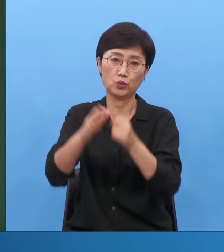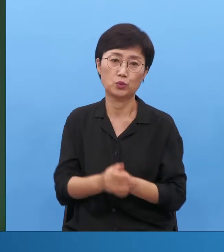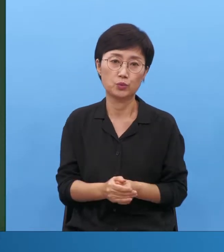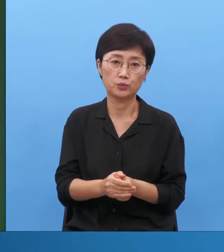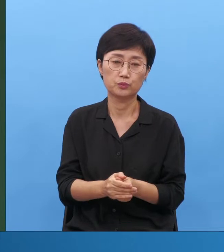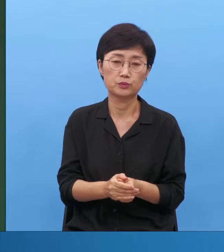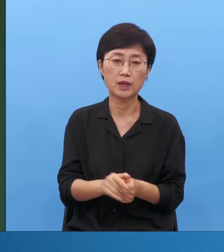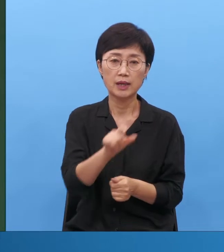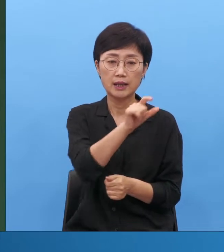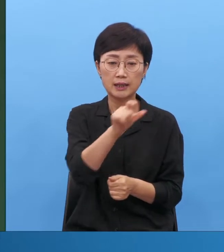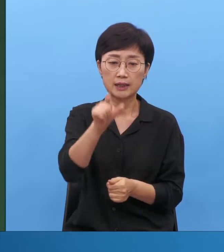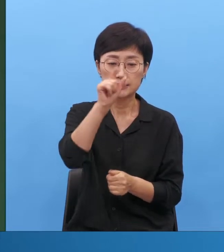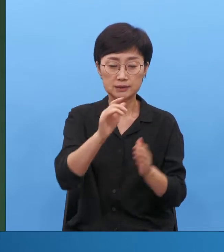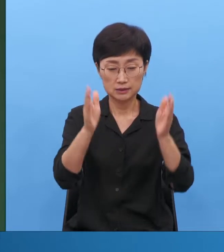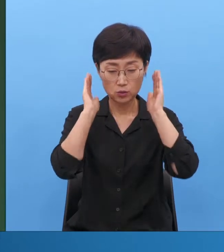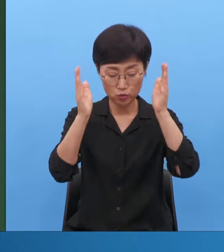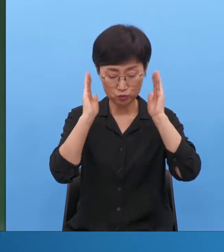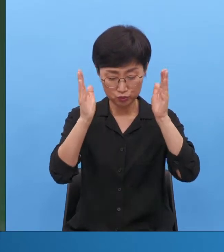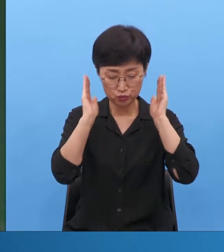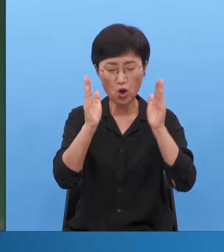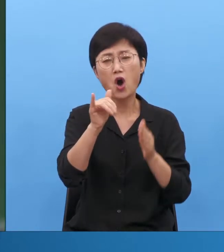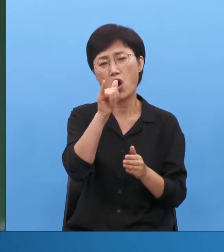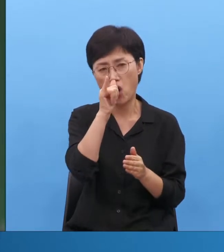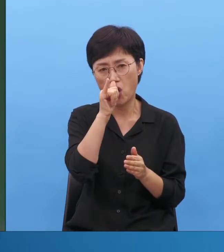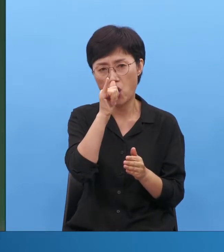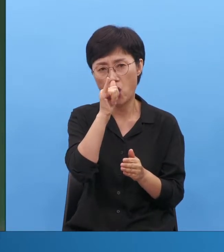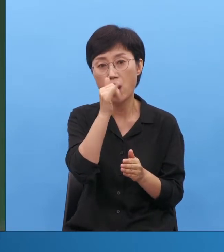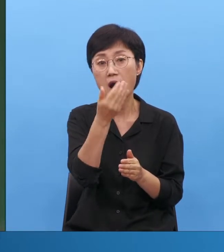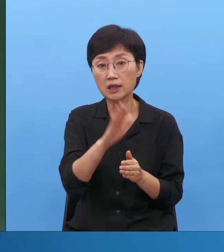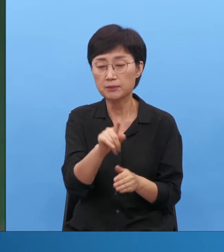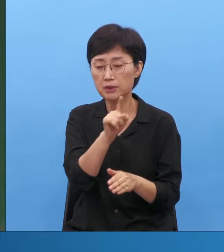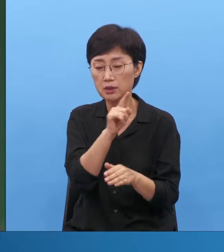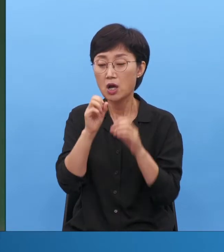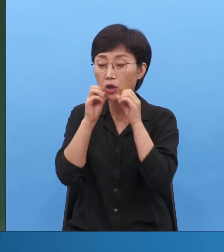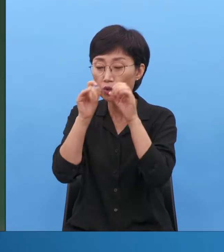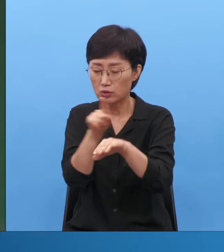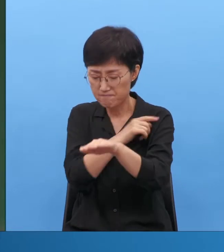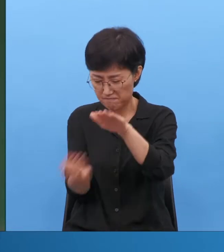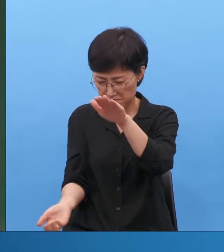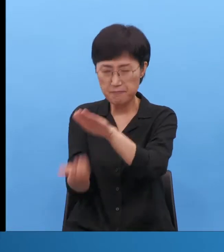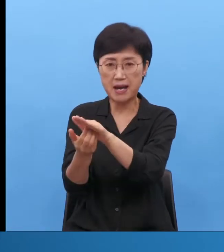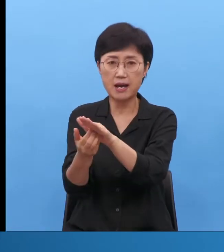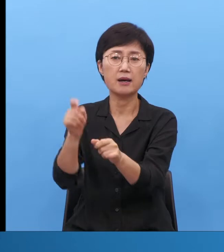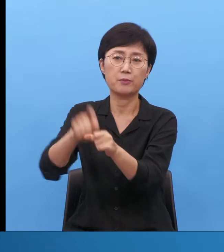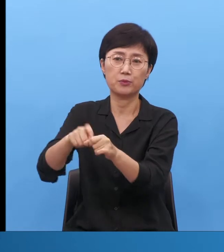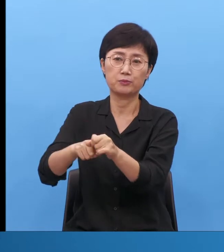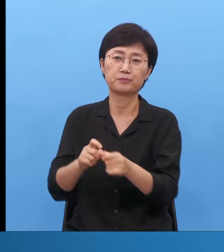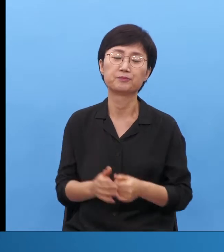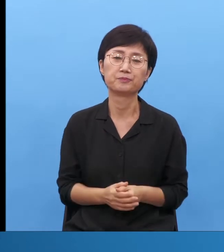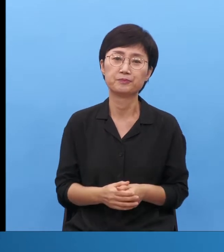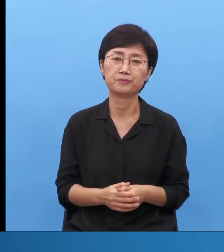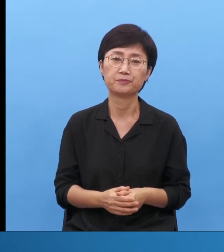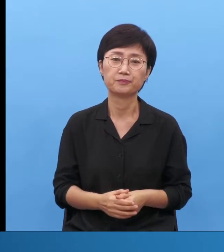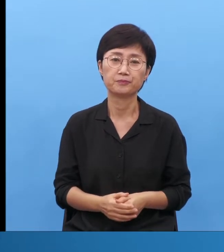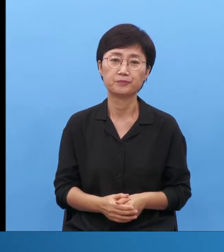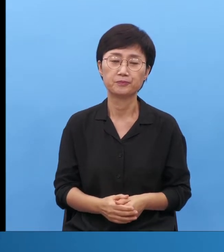RTS는 신학도 뭐 다 하지만은 이쪽으로 세계 최고 가도록 방향을 잡는